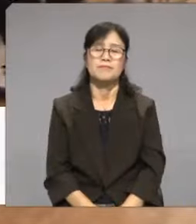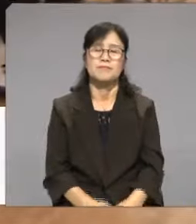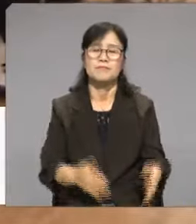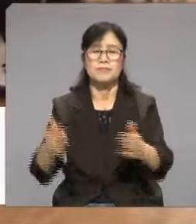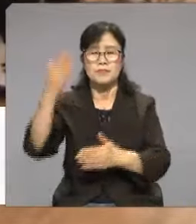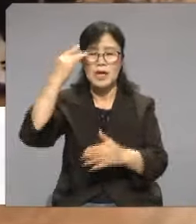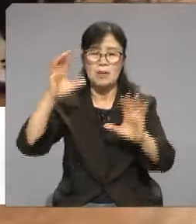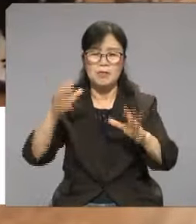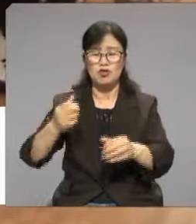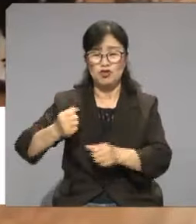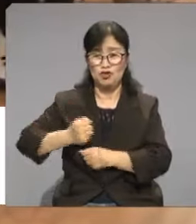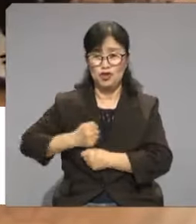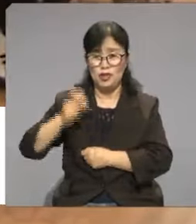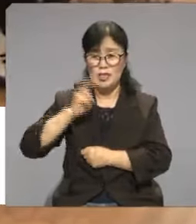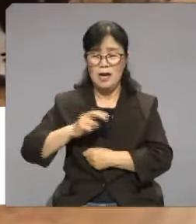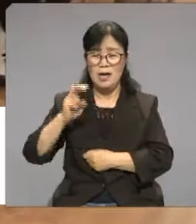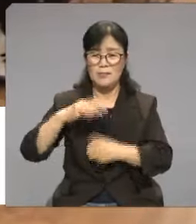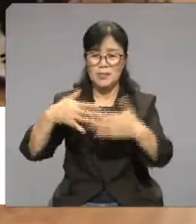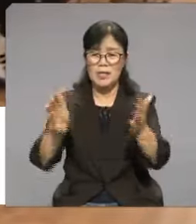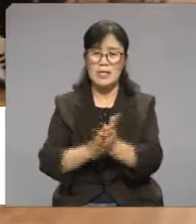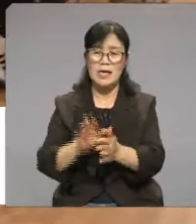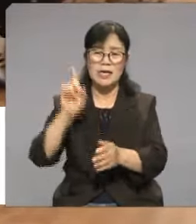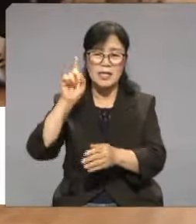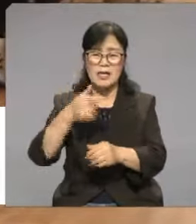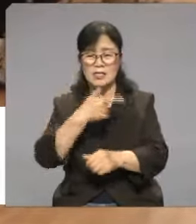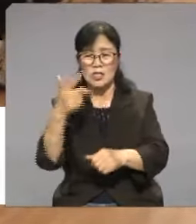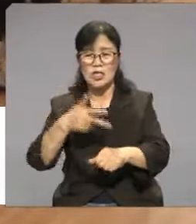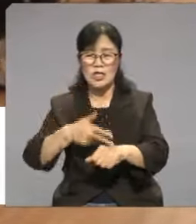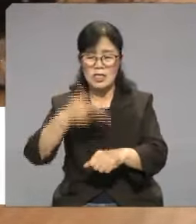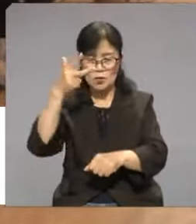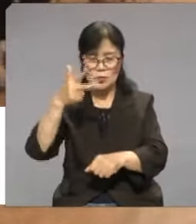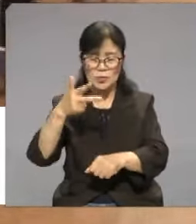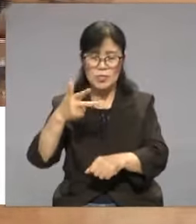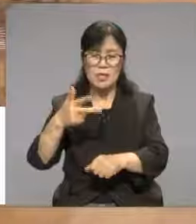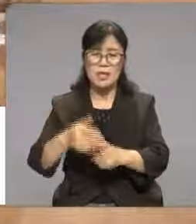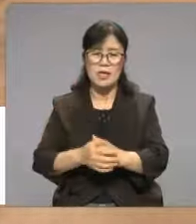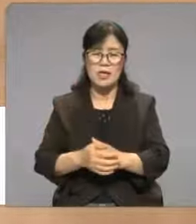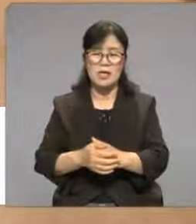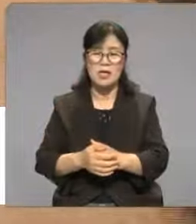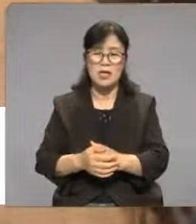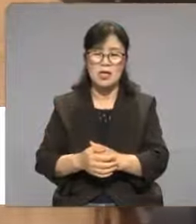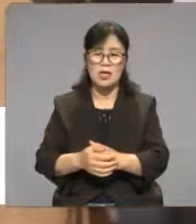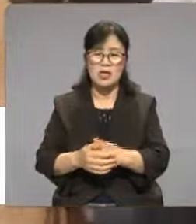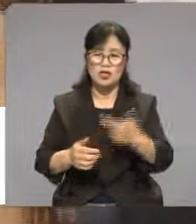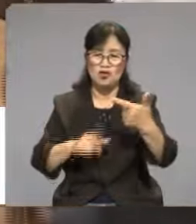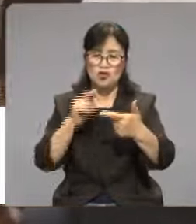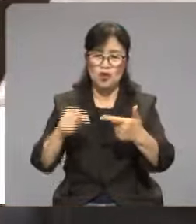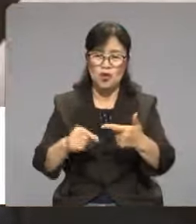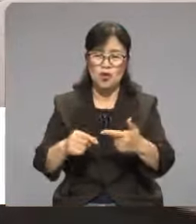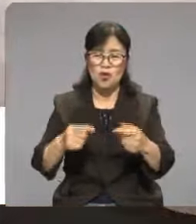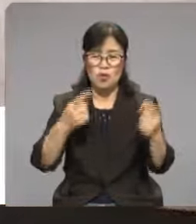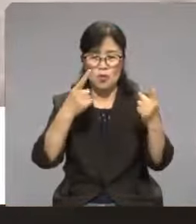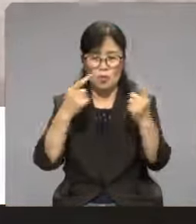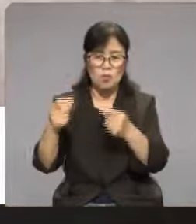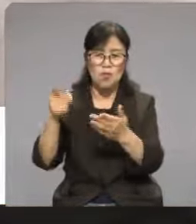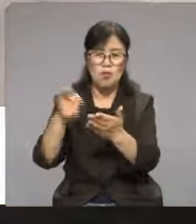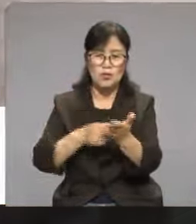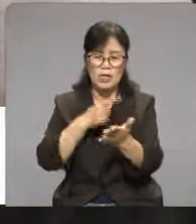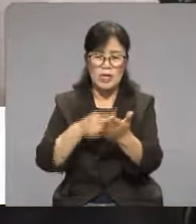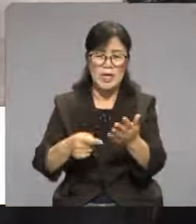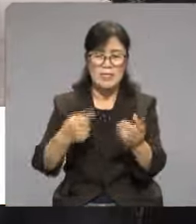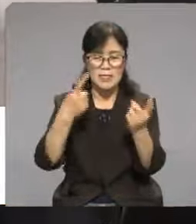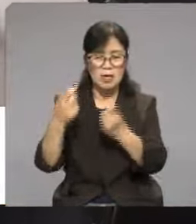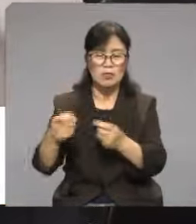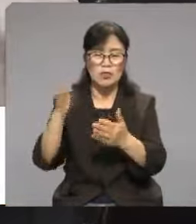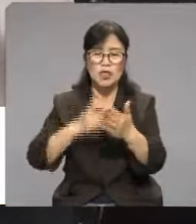대한민국 군가 합창단이 내일 저녁 7시 국립극장 해오름 극장에서 호국 보훈 해달 기념 제 7회 정기 연주회를